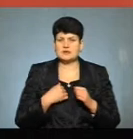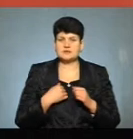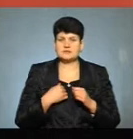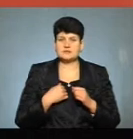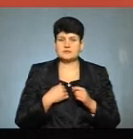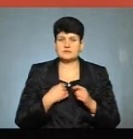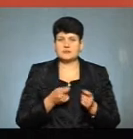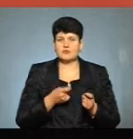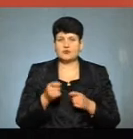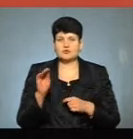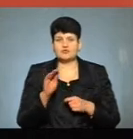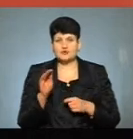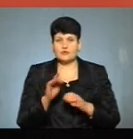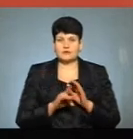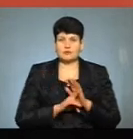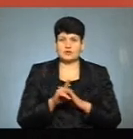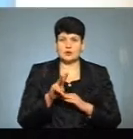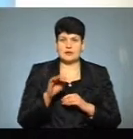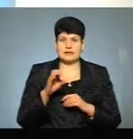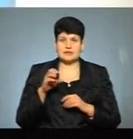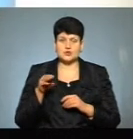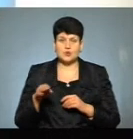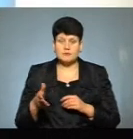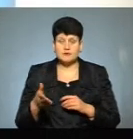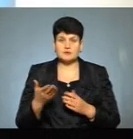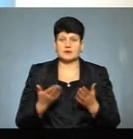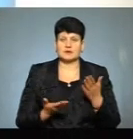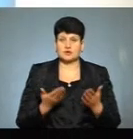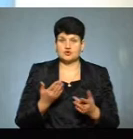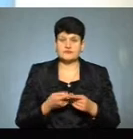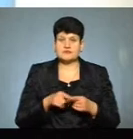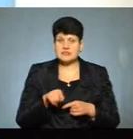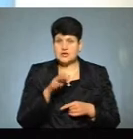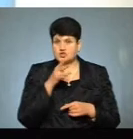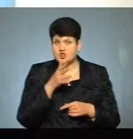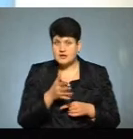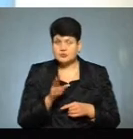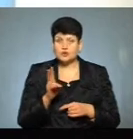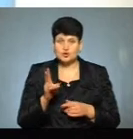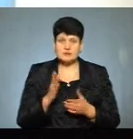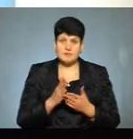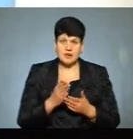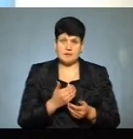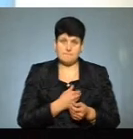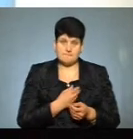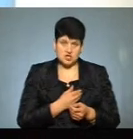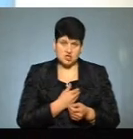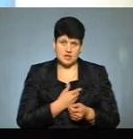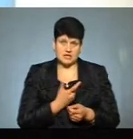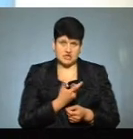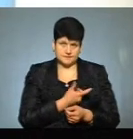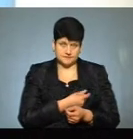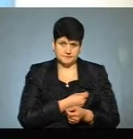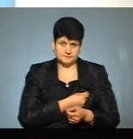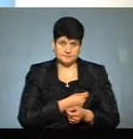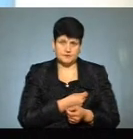з'являються в жовтні, на початку листопада. Тобто, якщо в даний час ще хтось має бажання